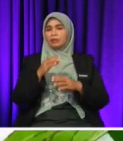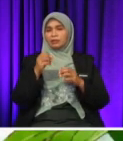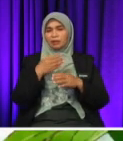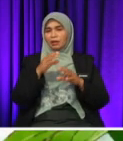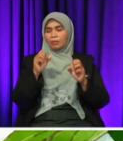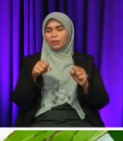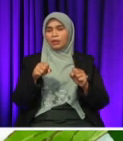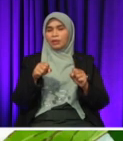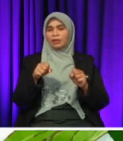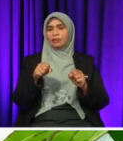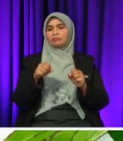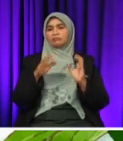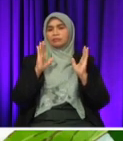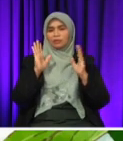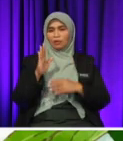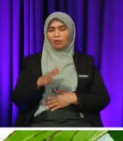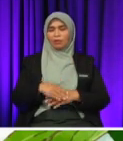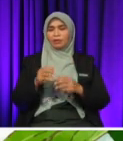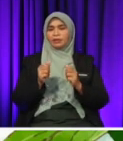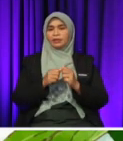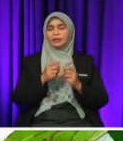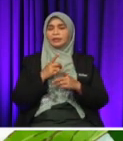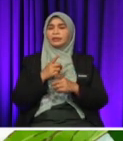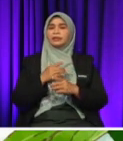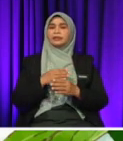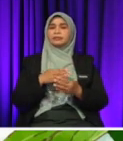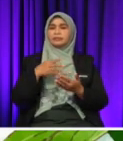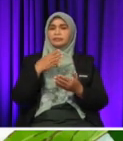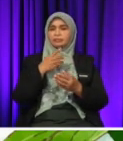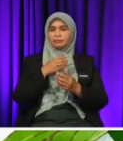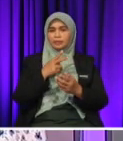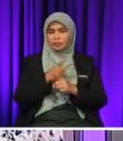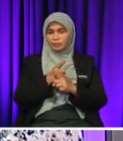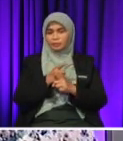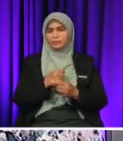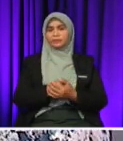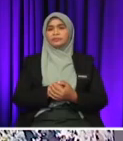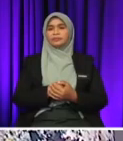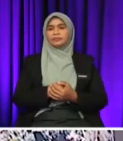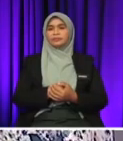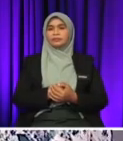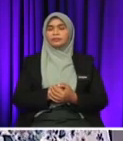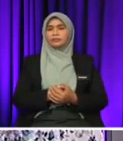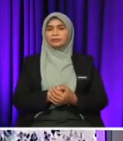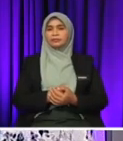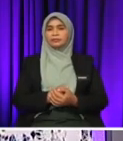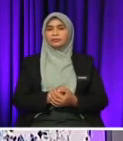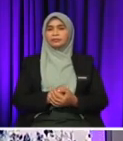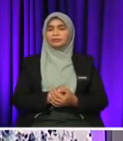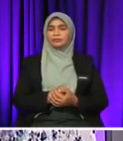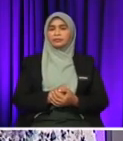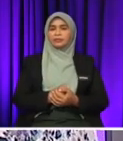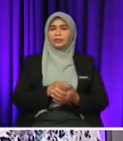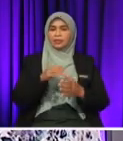jadi murid-muri begitulah cara untuk kita mengkritik kritikan Sanjungan nilai